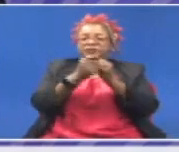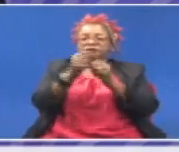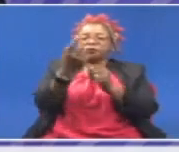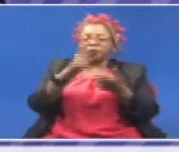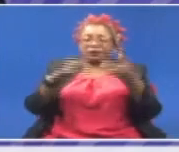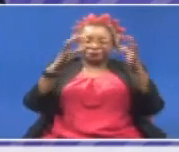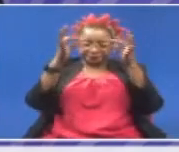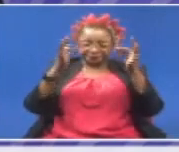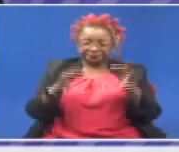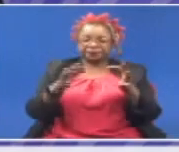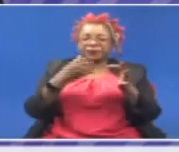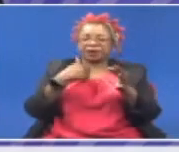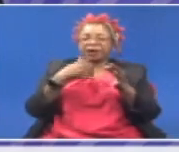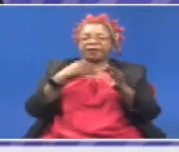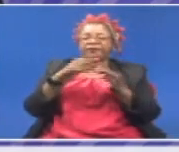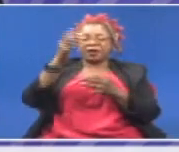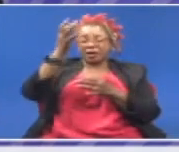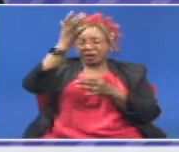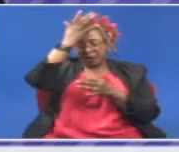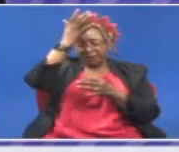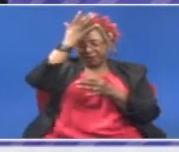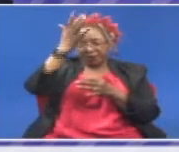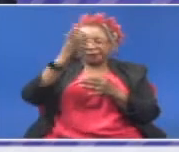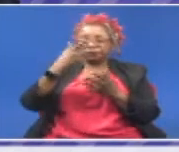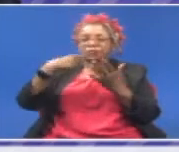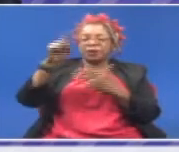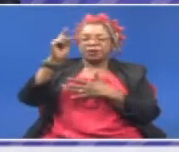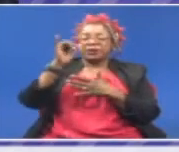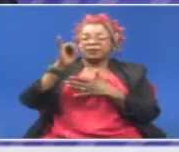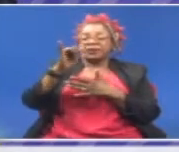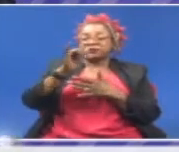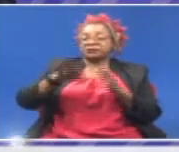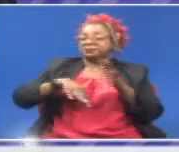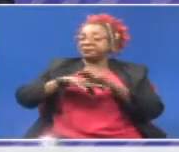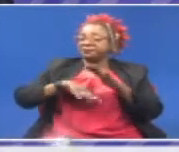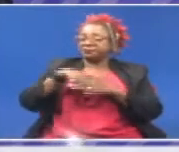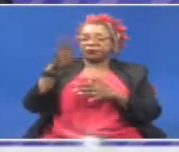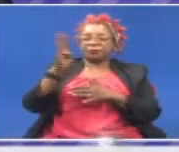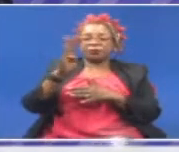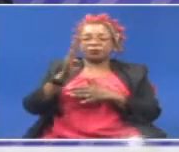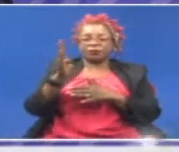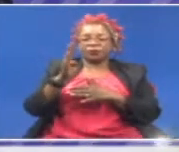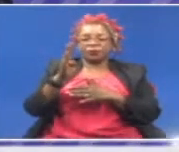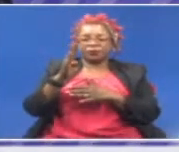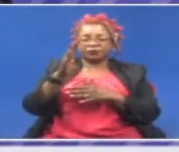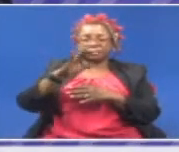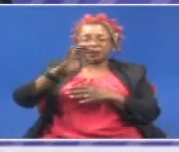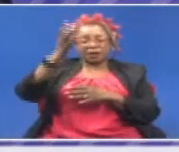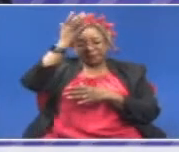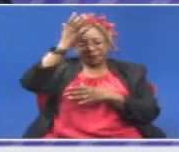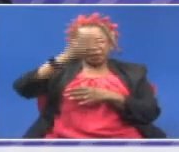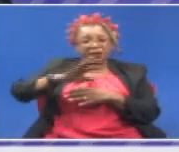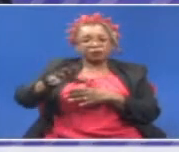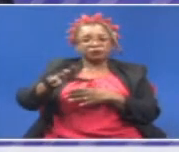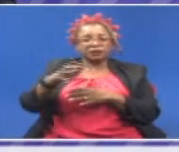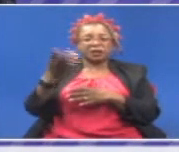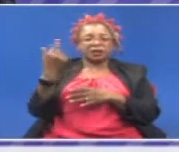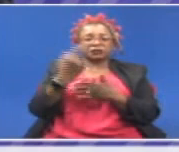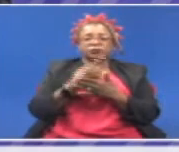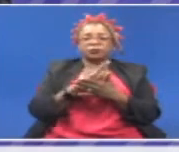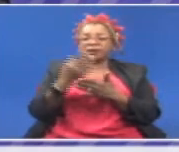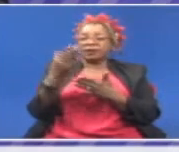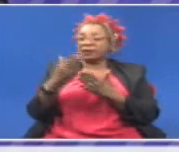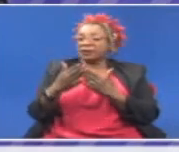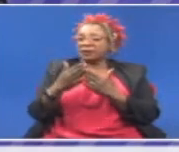kwa kuipa Kakamega Homeboys ushindi wa mechi yao iliyotibuka katika uwanja wa Buhongo ndani ya kaunti ya Kakamega wikendi iliyopita, kupokonywa